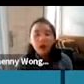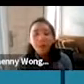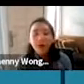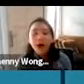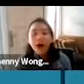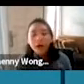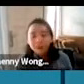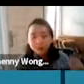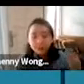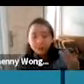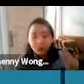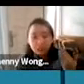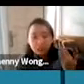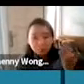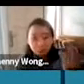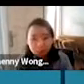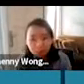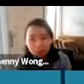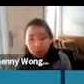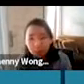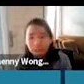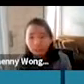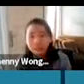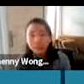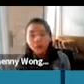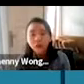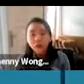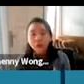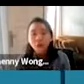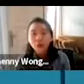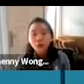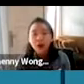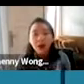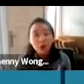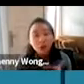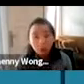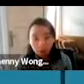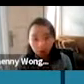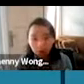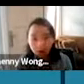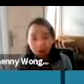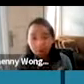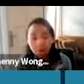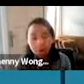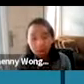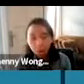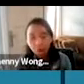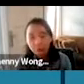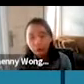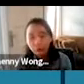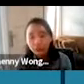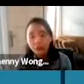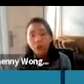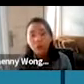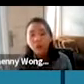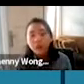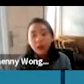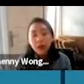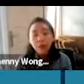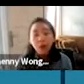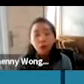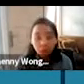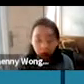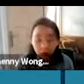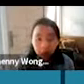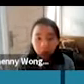Om hak atas informasi yang benar jelas dan jujur itu merupakan hak konsumen yang mendasar untuk dilindungi lalu